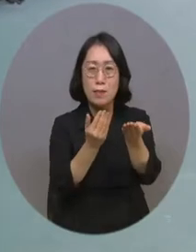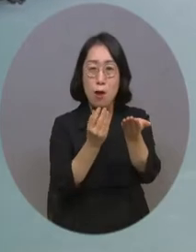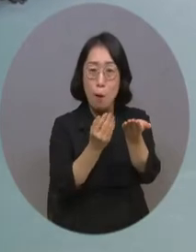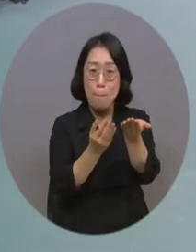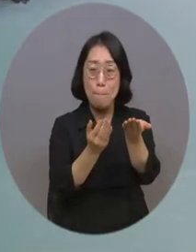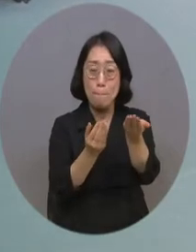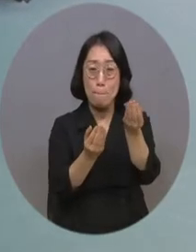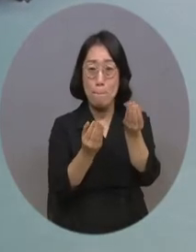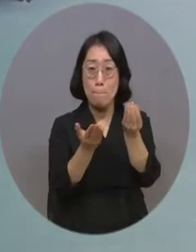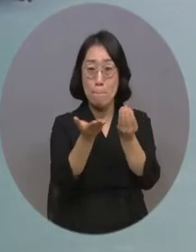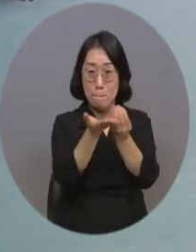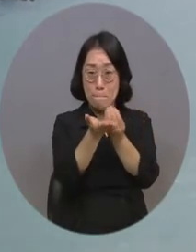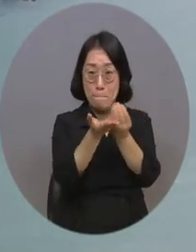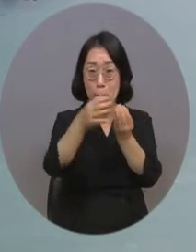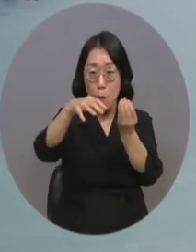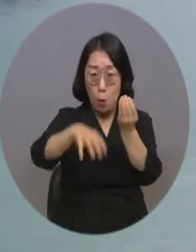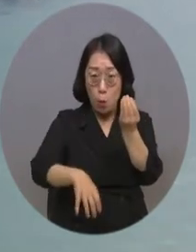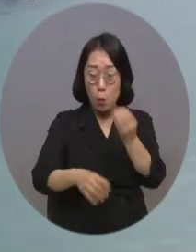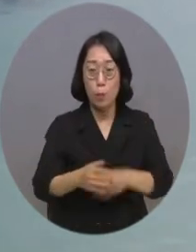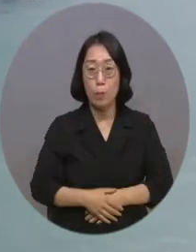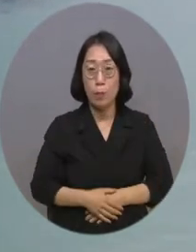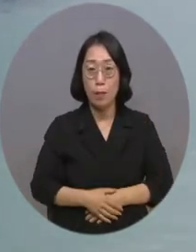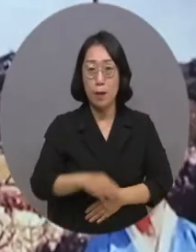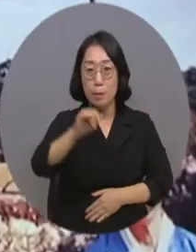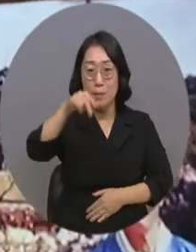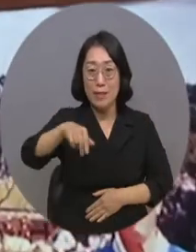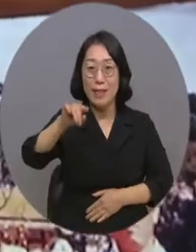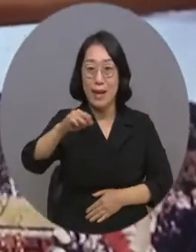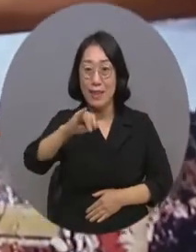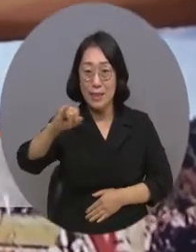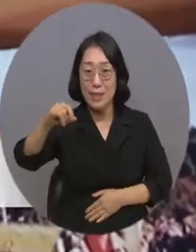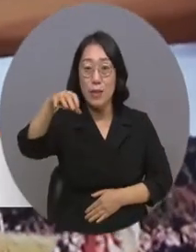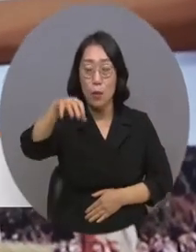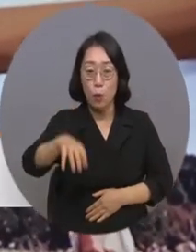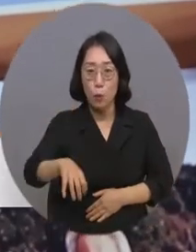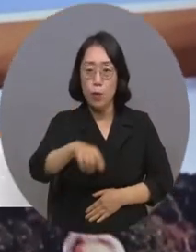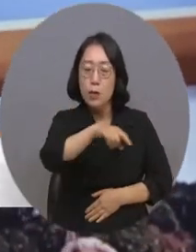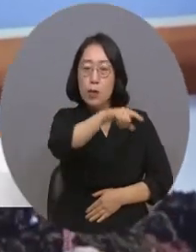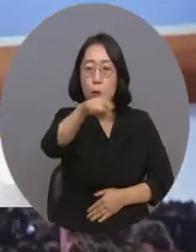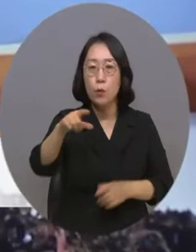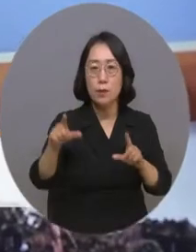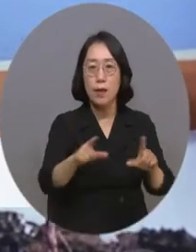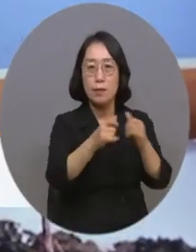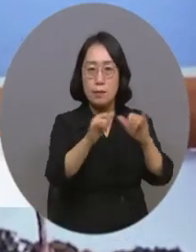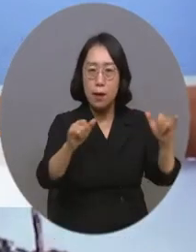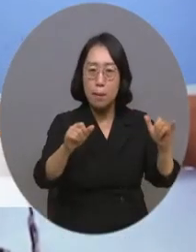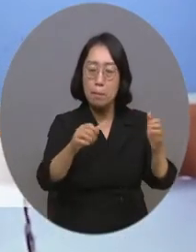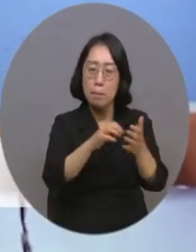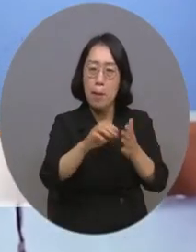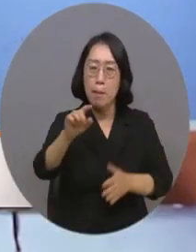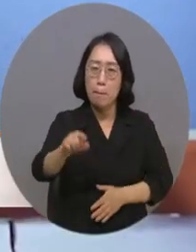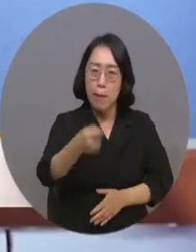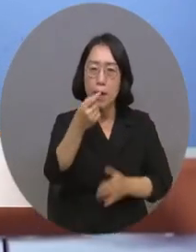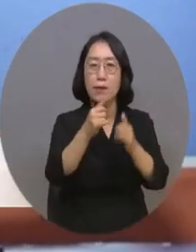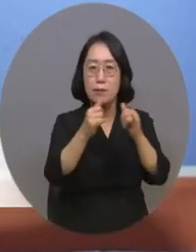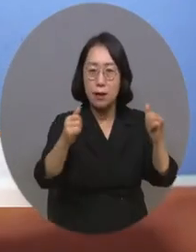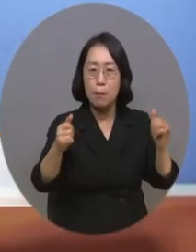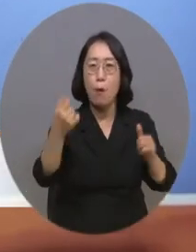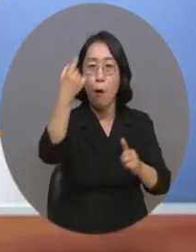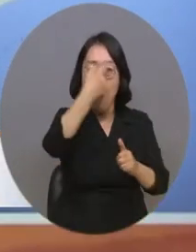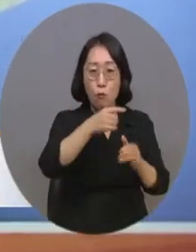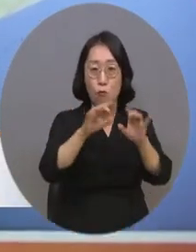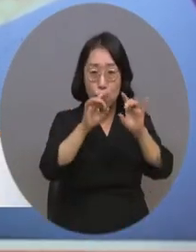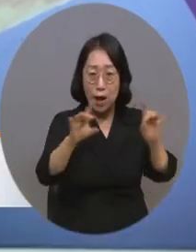돌산도와 금오도 사이에 있는 작은 빛가니 섬으로 작가는 이 섬에 살고 있는 100여 명의 섬 주민들의